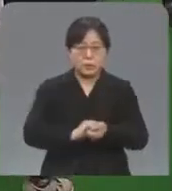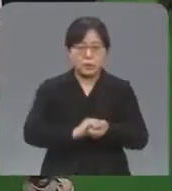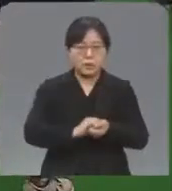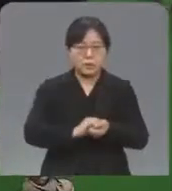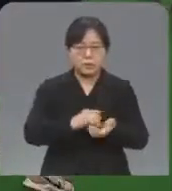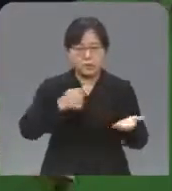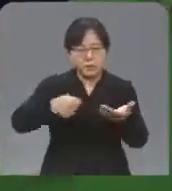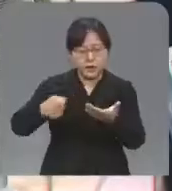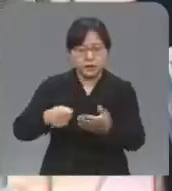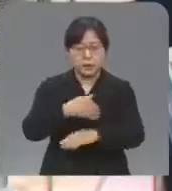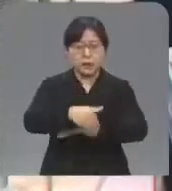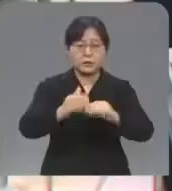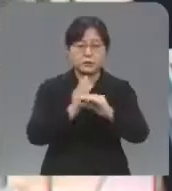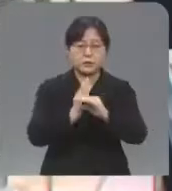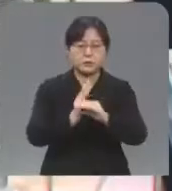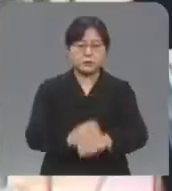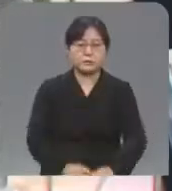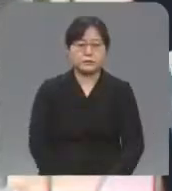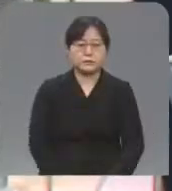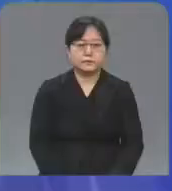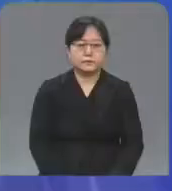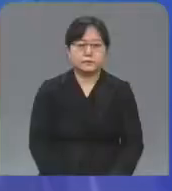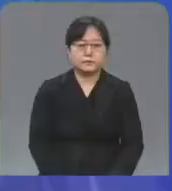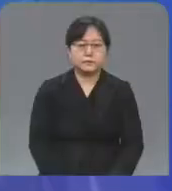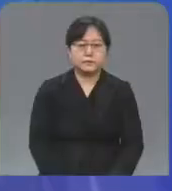방역이 실시됩니다.